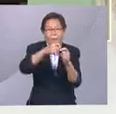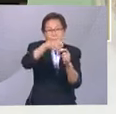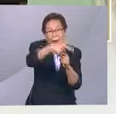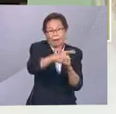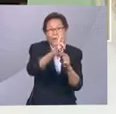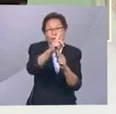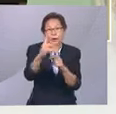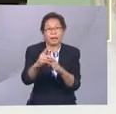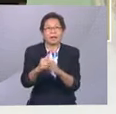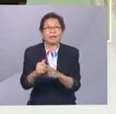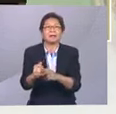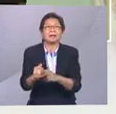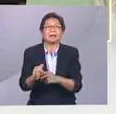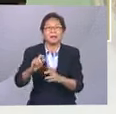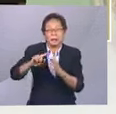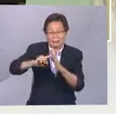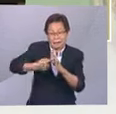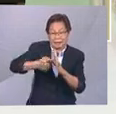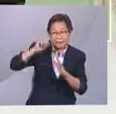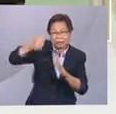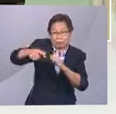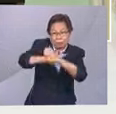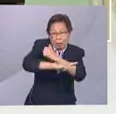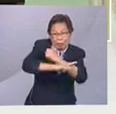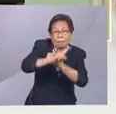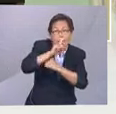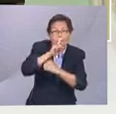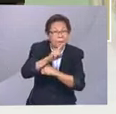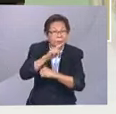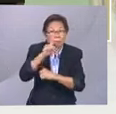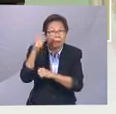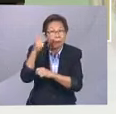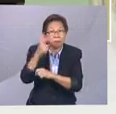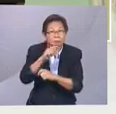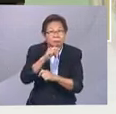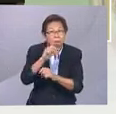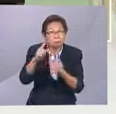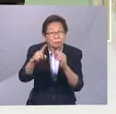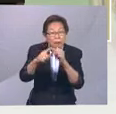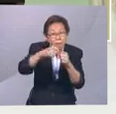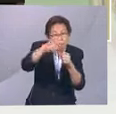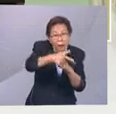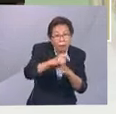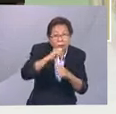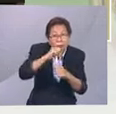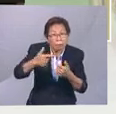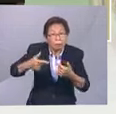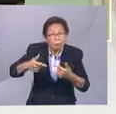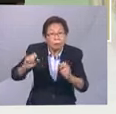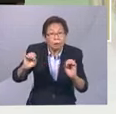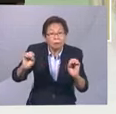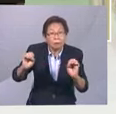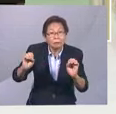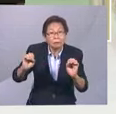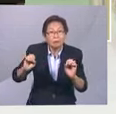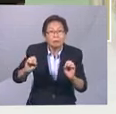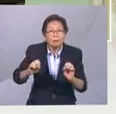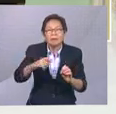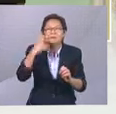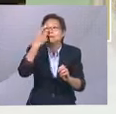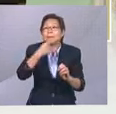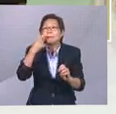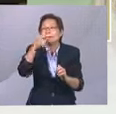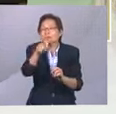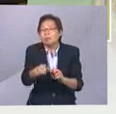preman itu jadi bermula isu Adakah Kompol itu memang tidak akan lagi dikuasakan sesuatu yang ingkar arahan pipi